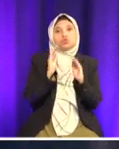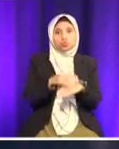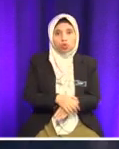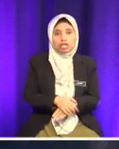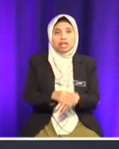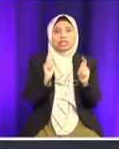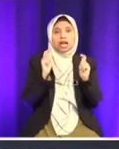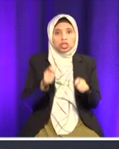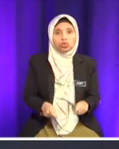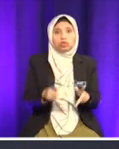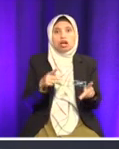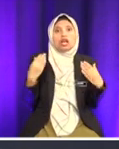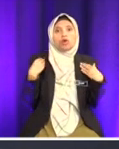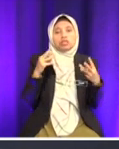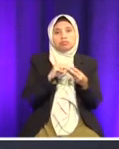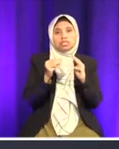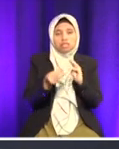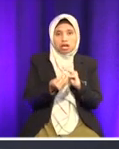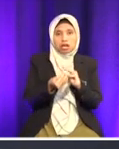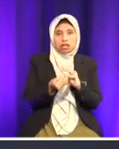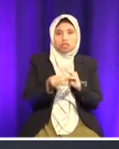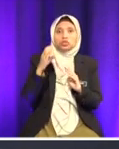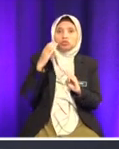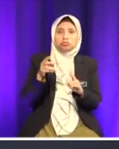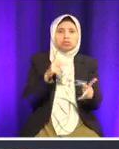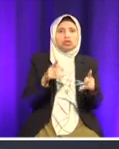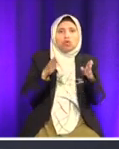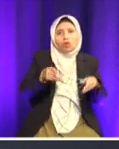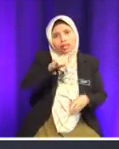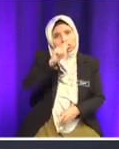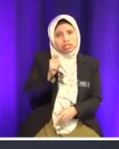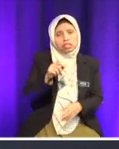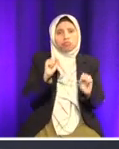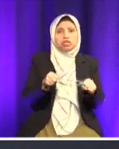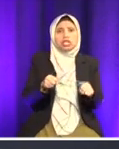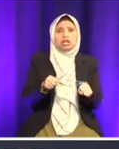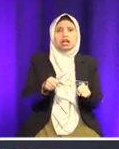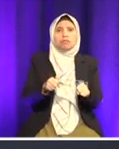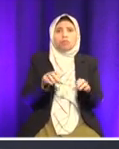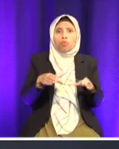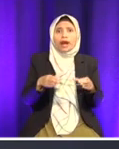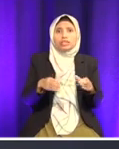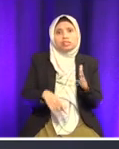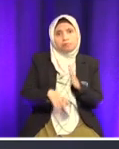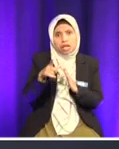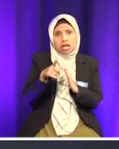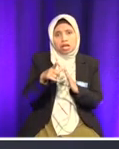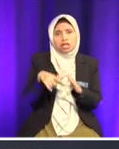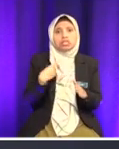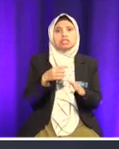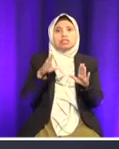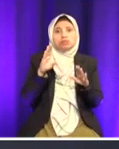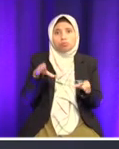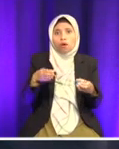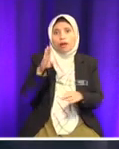ada masalah Ustaz ya Iya betul cuma Ustaz kalau orang tanya Ustaz boleh lebih contohnya banyak masalah di bawah 4 rakaat